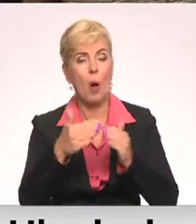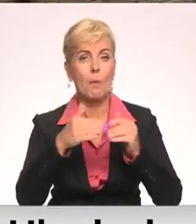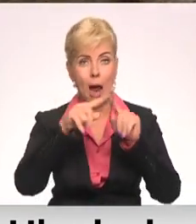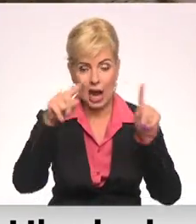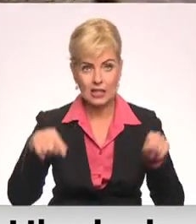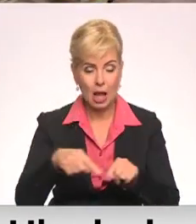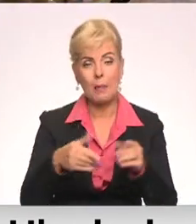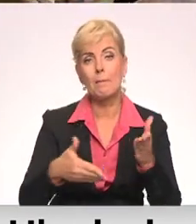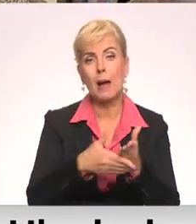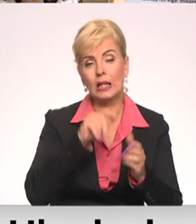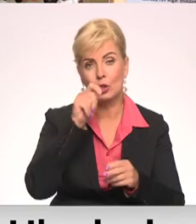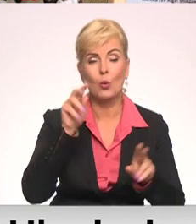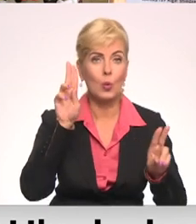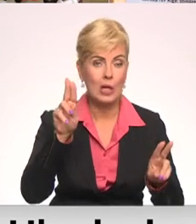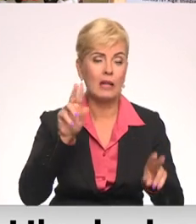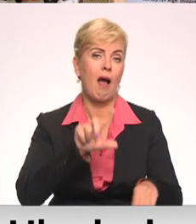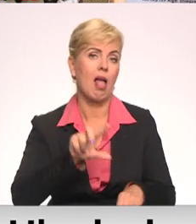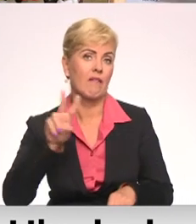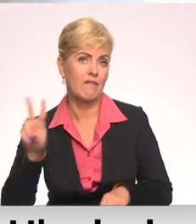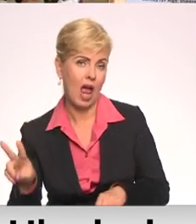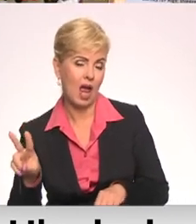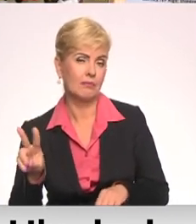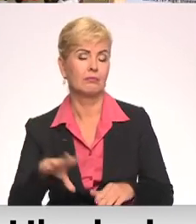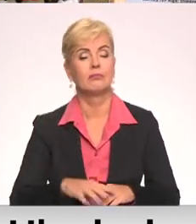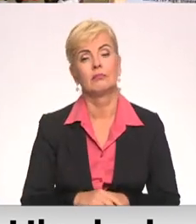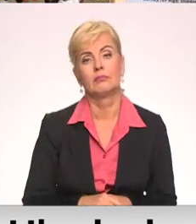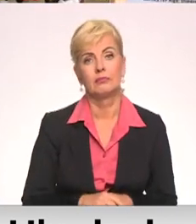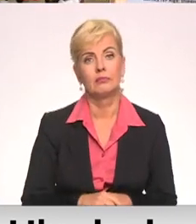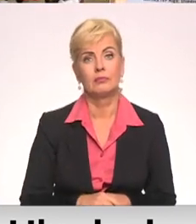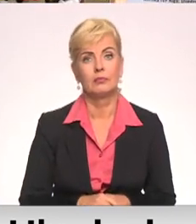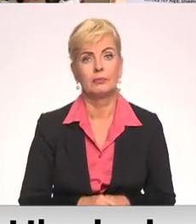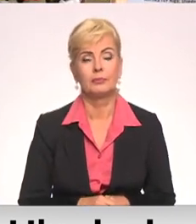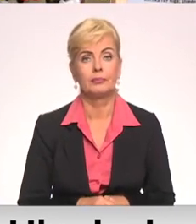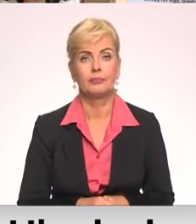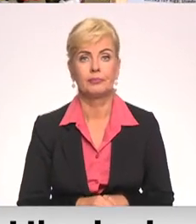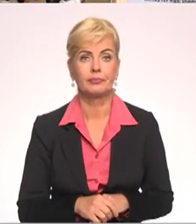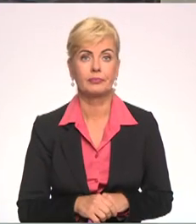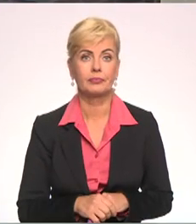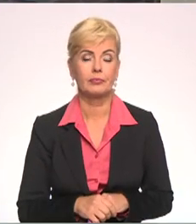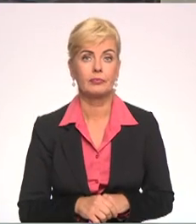palīdzība ukrainai.lv. Dāvids Freidenfelds, Ivor Žepickis, Latvijas televīzija.